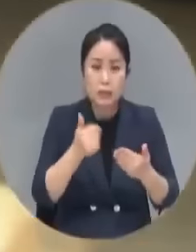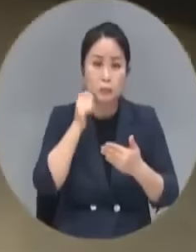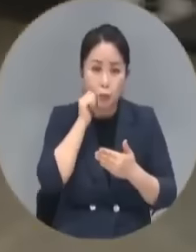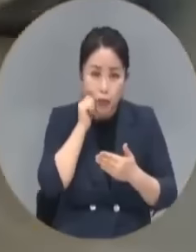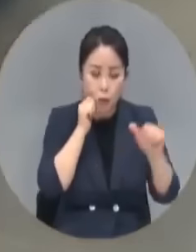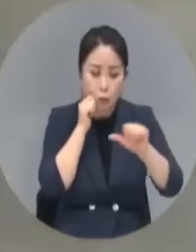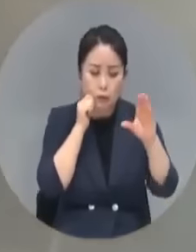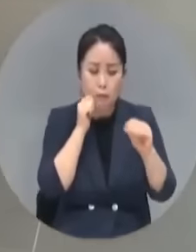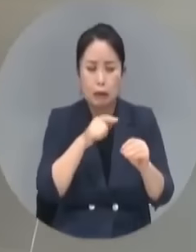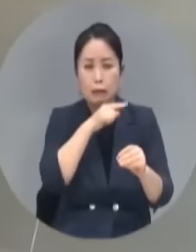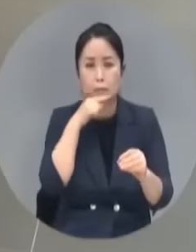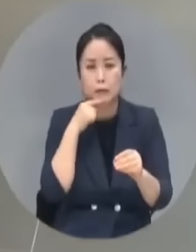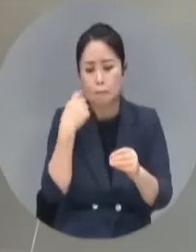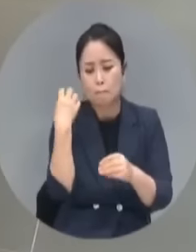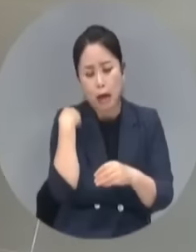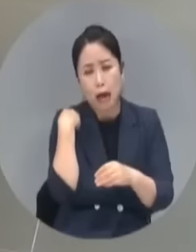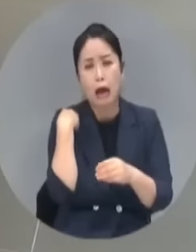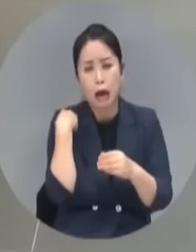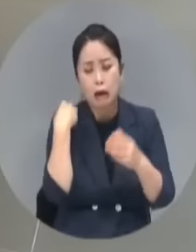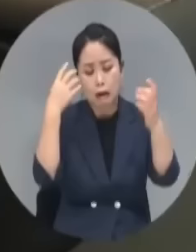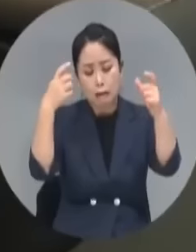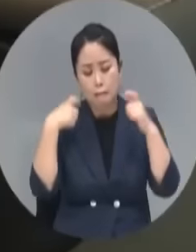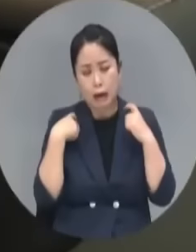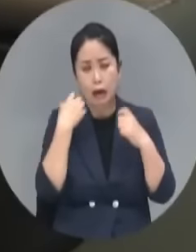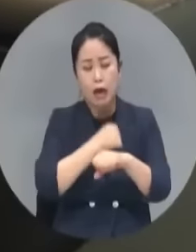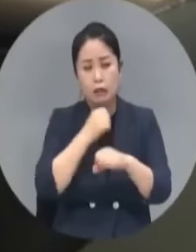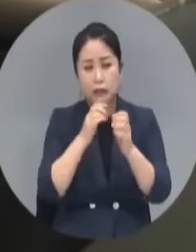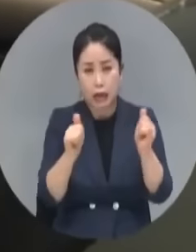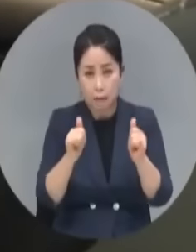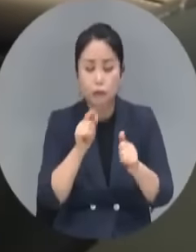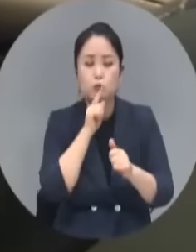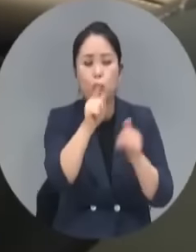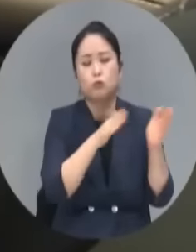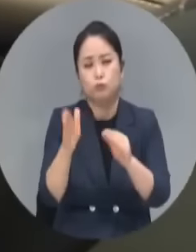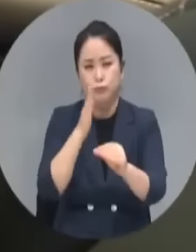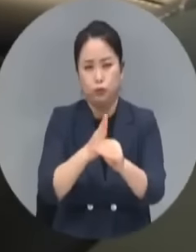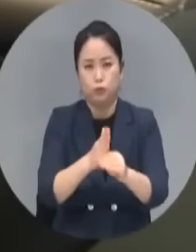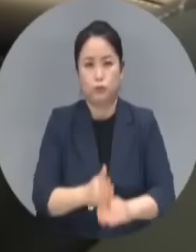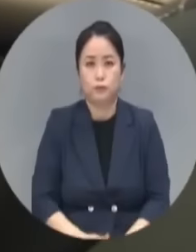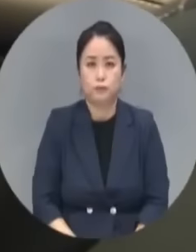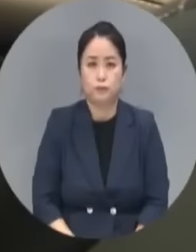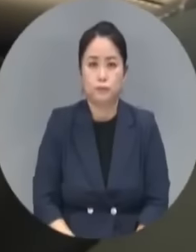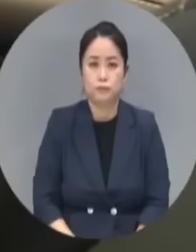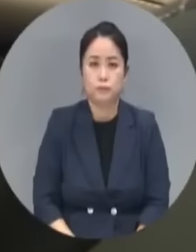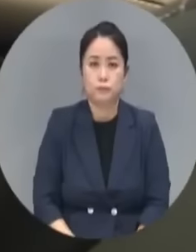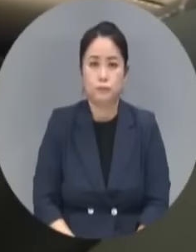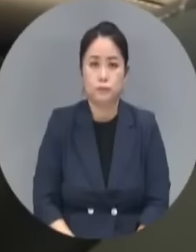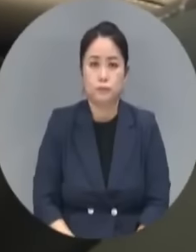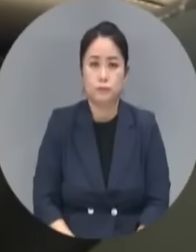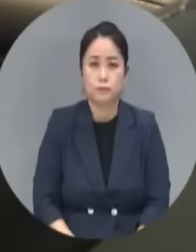원 빚만 떠안게 된 남성은 업체를 상대로 소송을 준비 중입니다. MBC 뉴스 김윤아입니다.